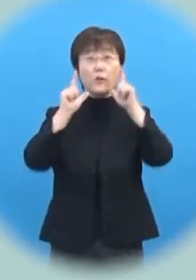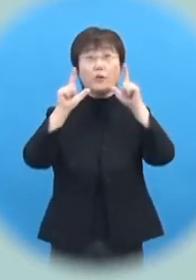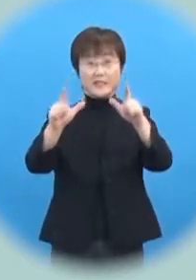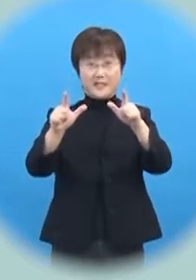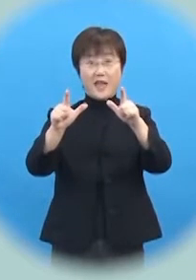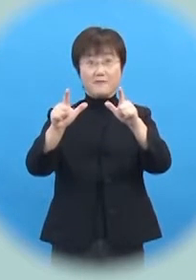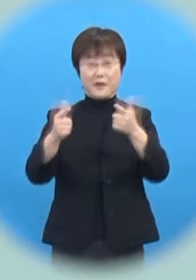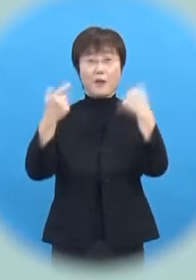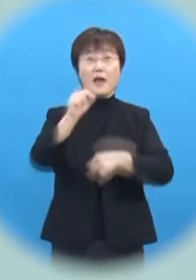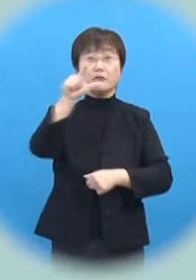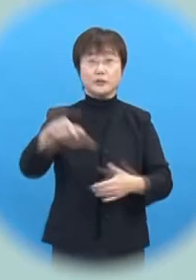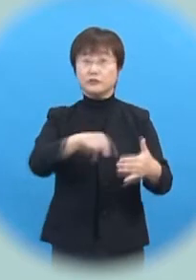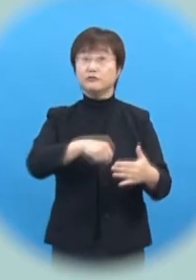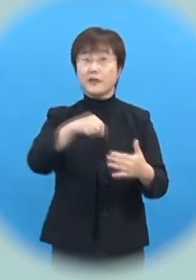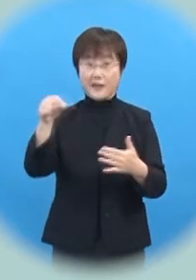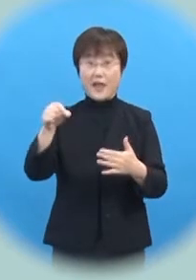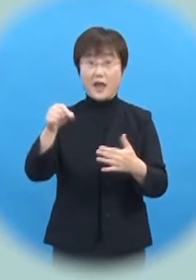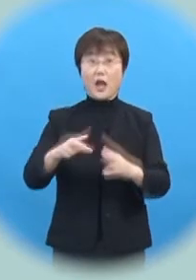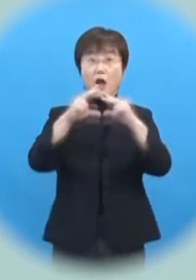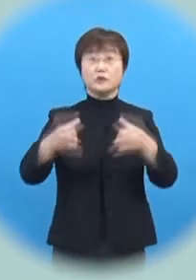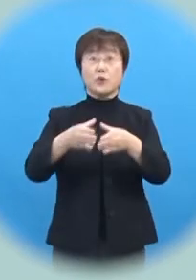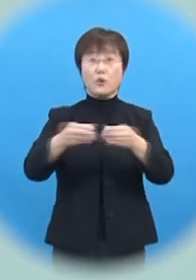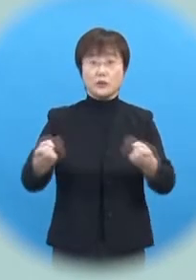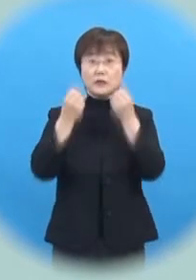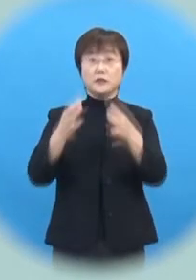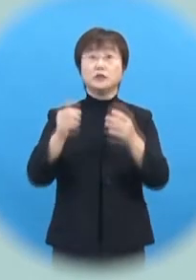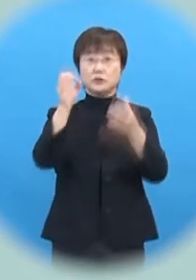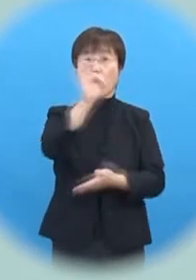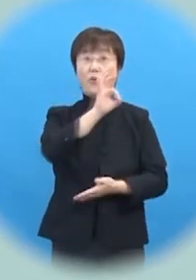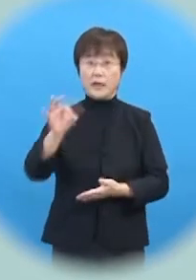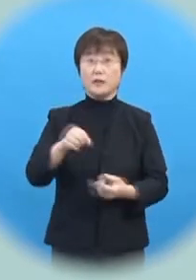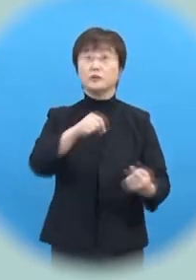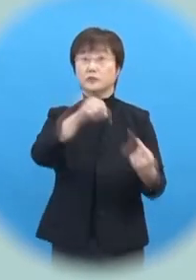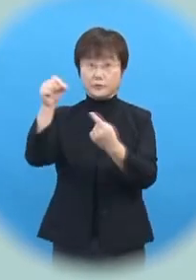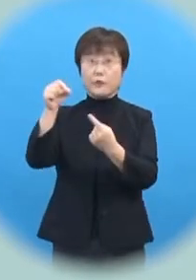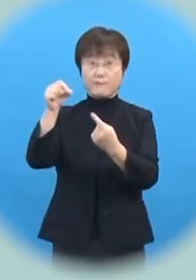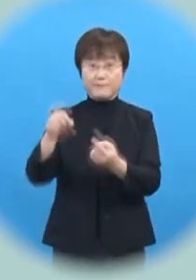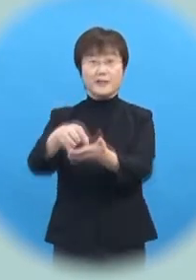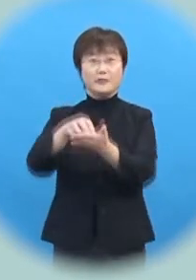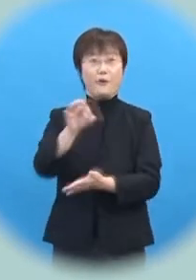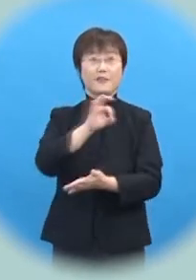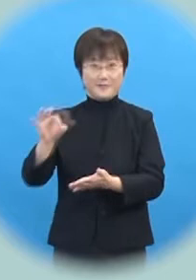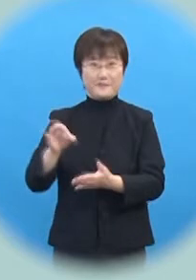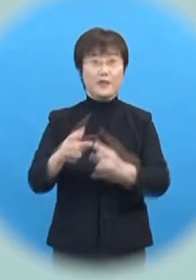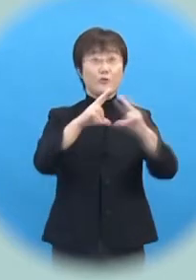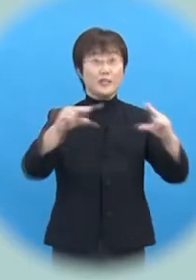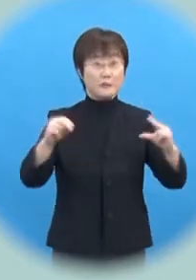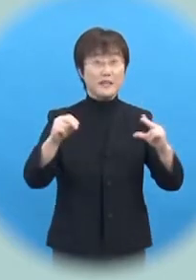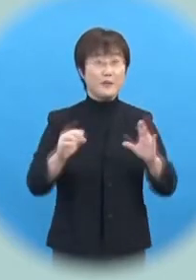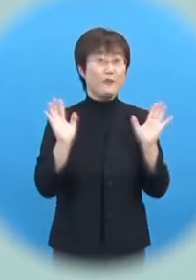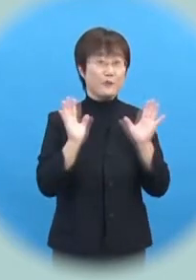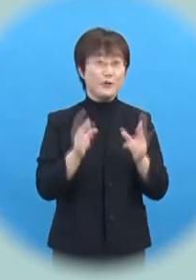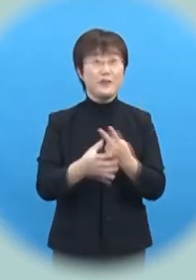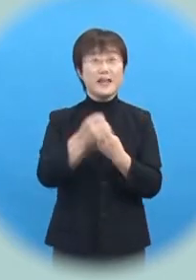せ。毎月抽選で富士の国新商品セレクション受賞商品とフジッピーのぬいぐるみをセットに